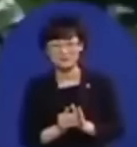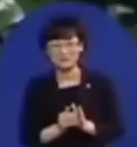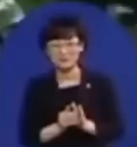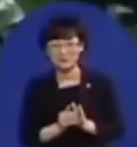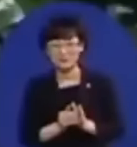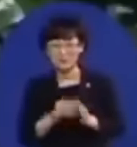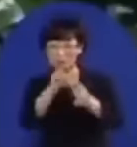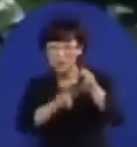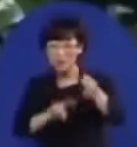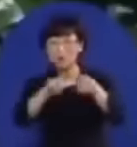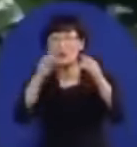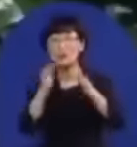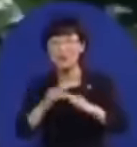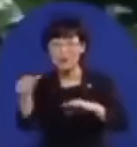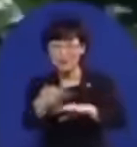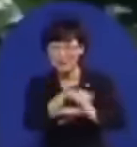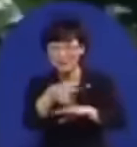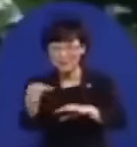순복음 교회에 있으라 그러십니까?